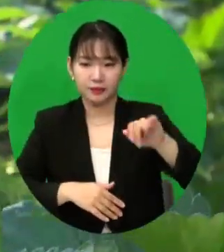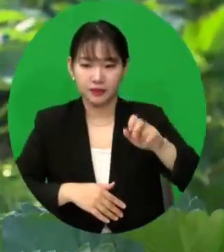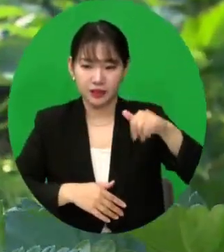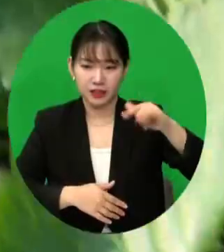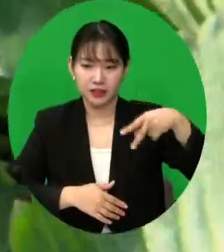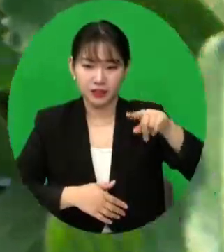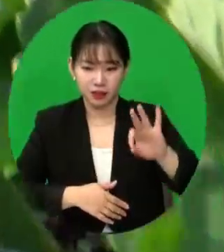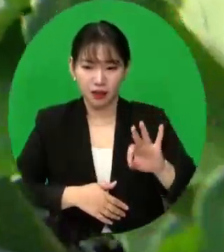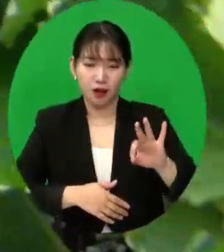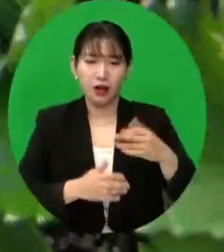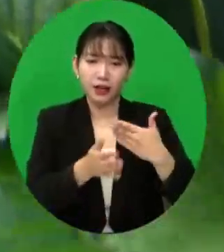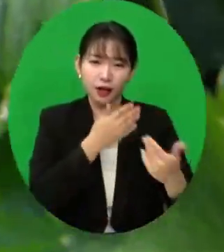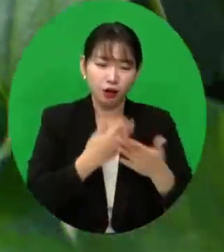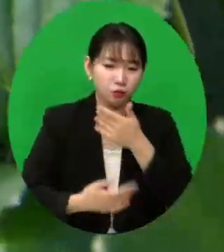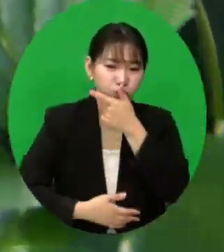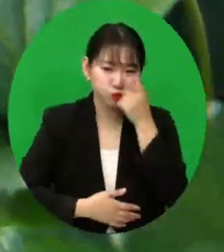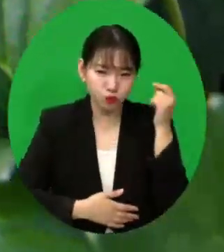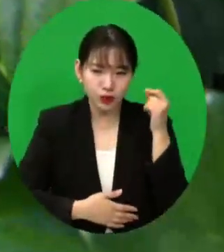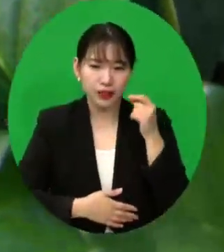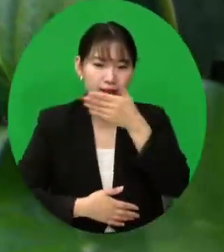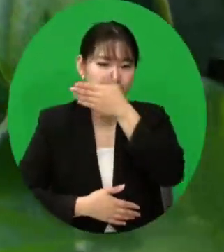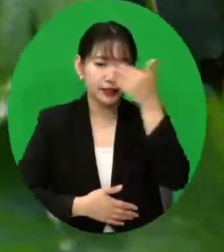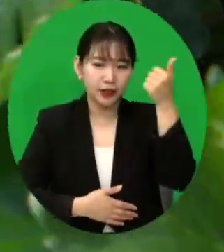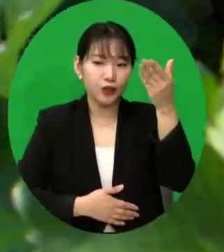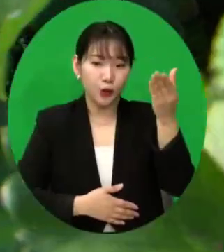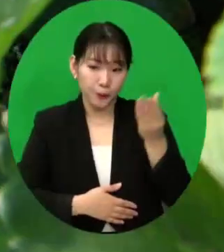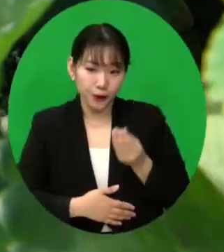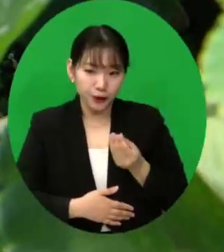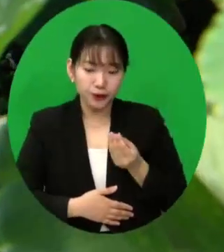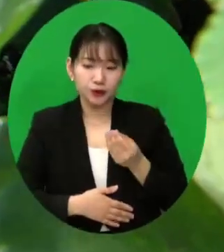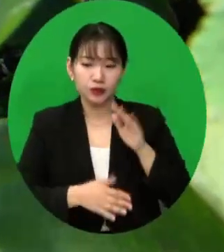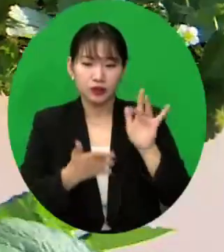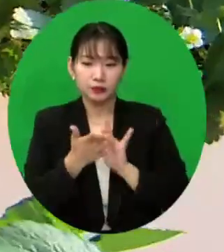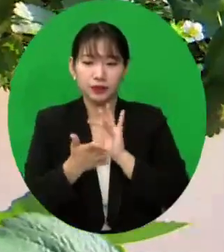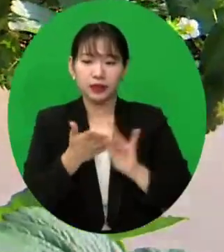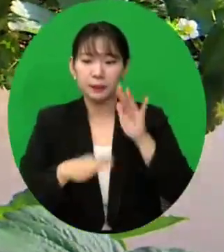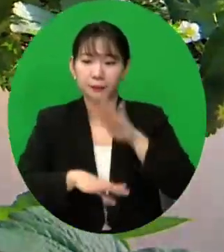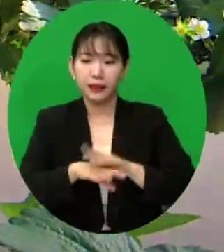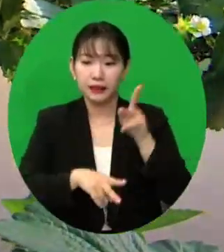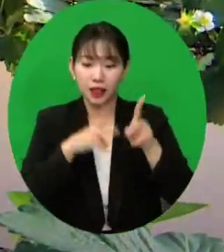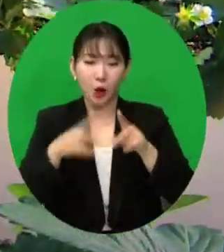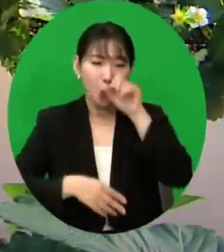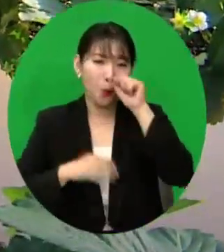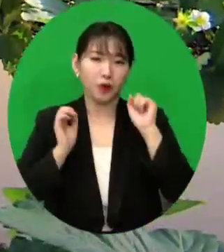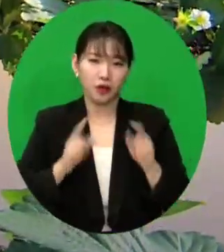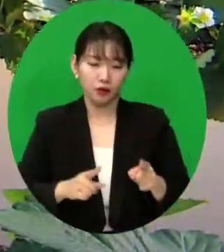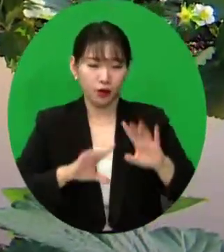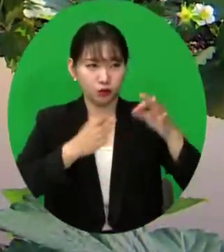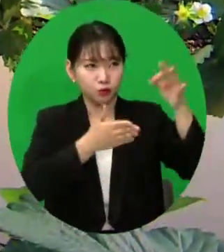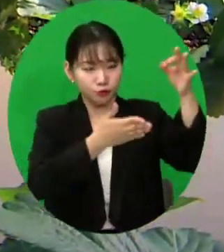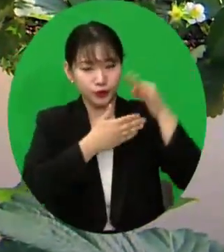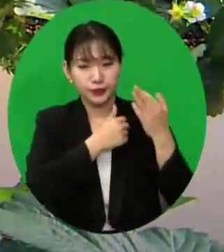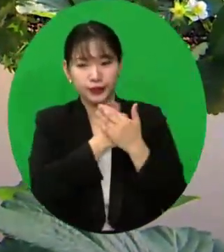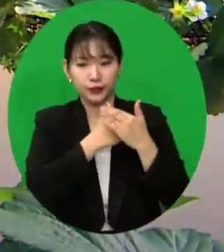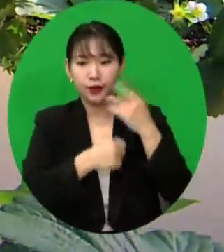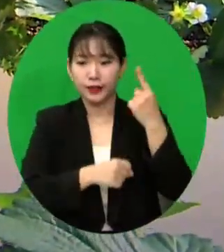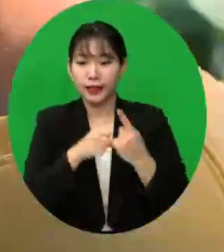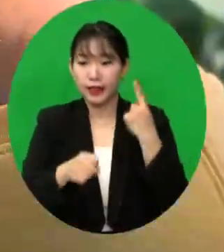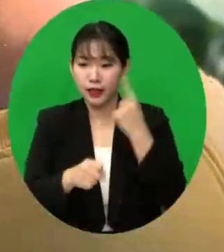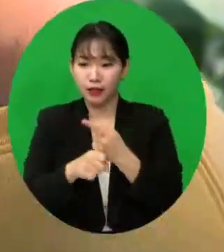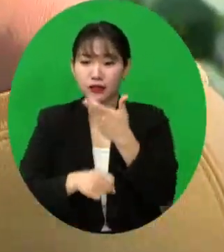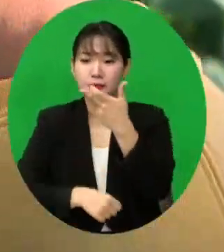부족했던 김 씨에게 청년 임대형 스마트팜 사업은 반가운 기회였습니다. 국비 등 지원을 통해 1년에 17만 원으로